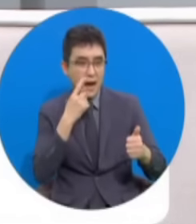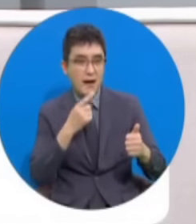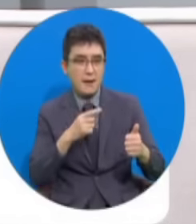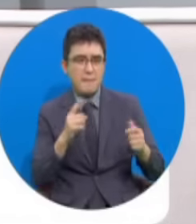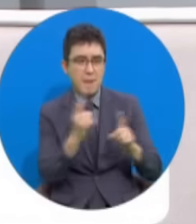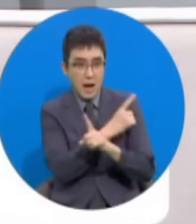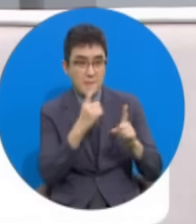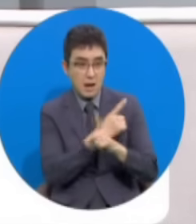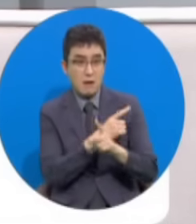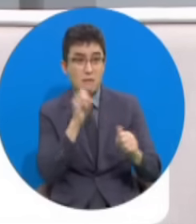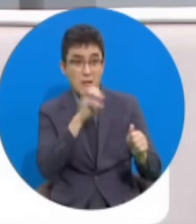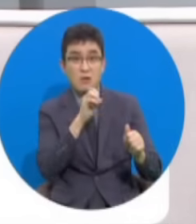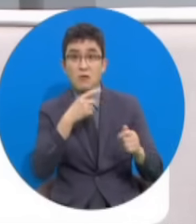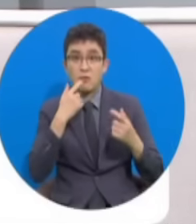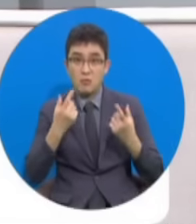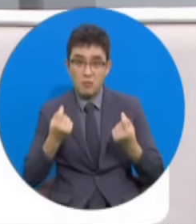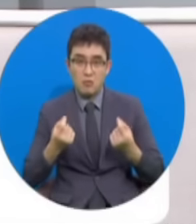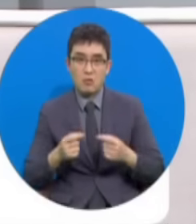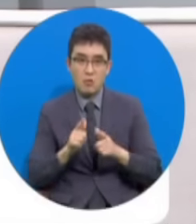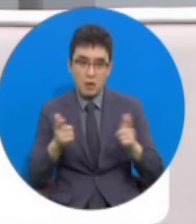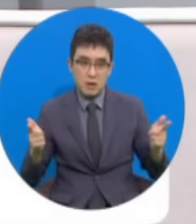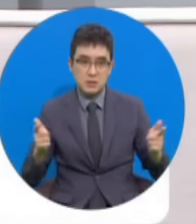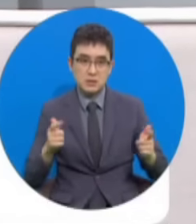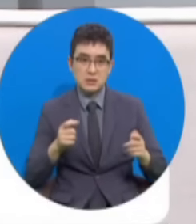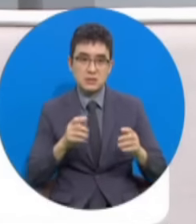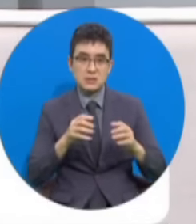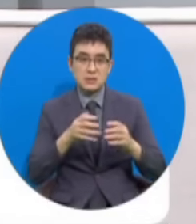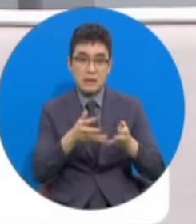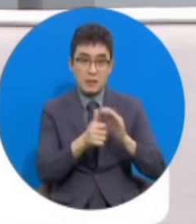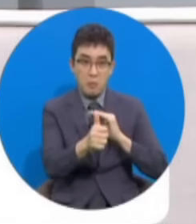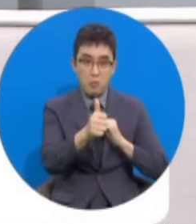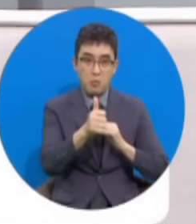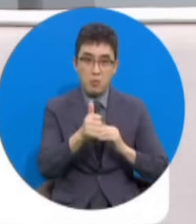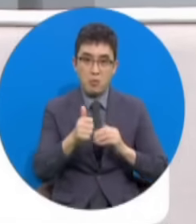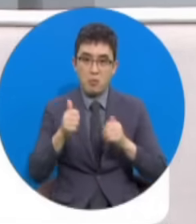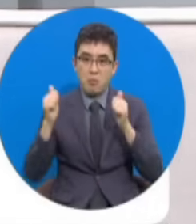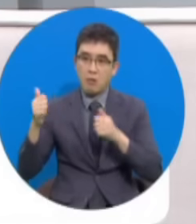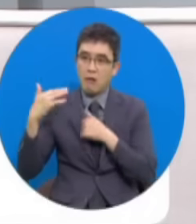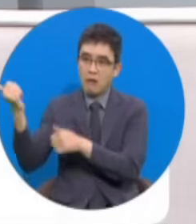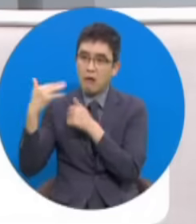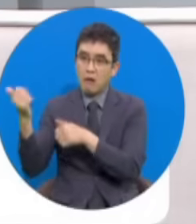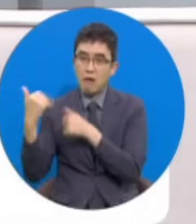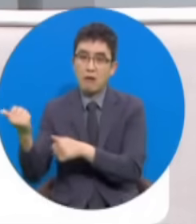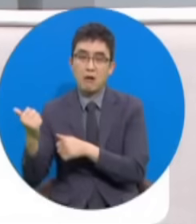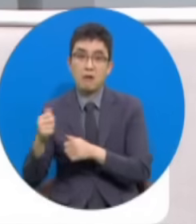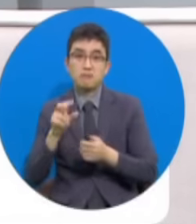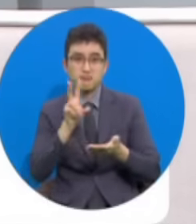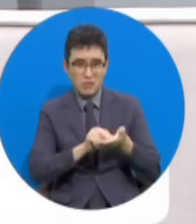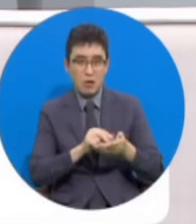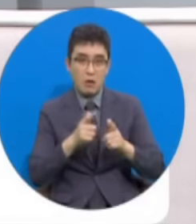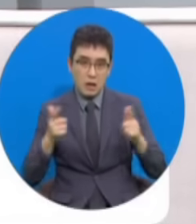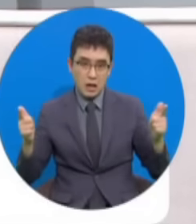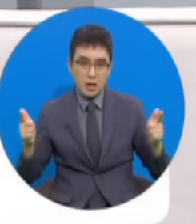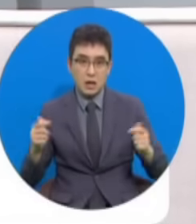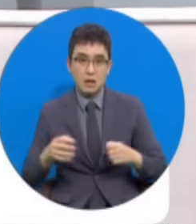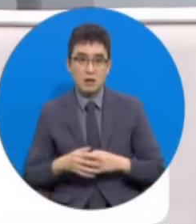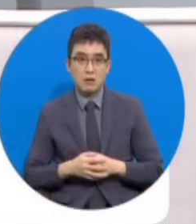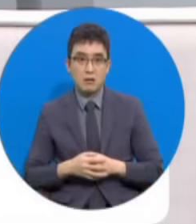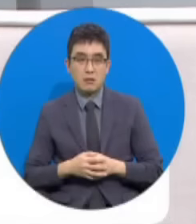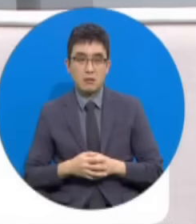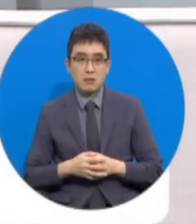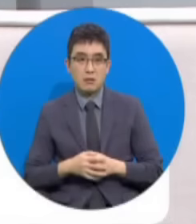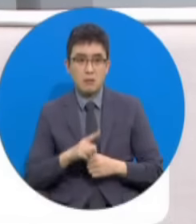그런데 여러 가지 문제가 많이 있는데 이대로 하면 결국은 한 20명 정도는 분당될 수도